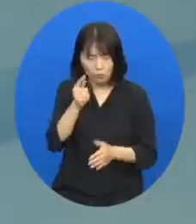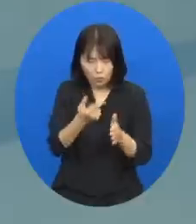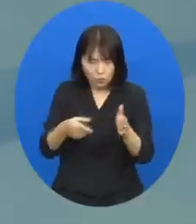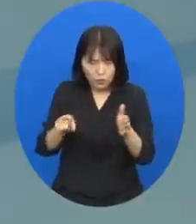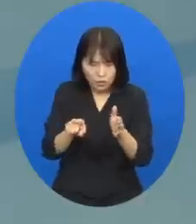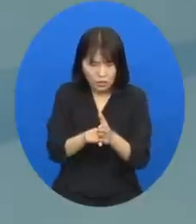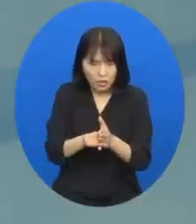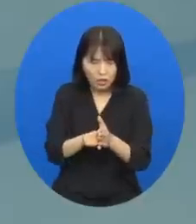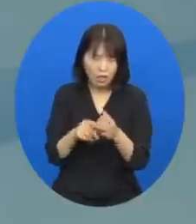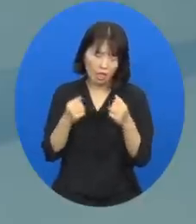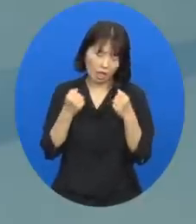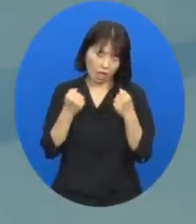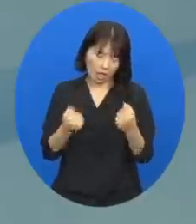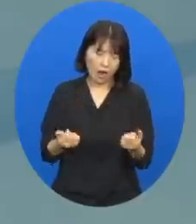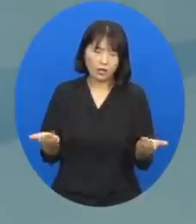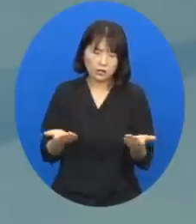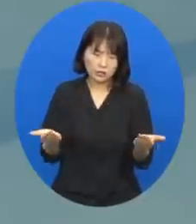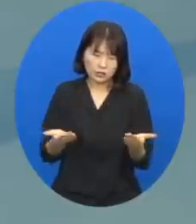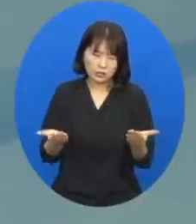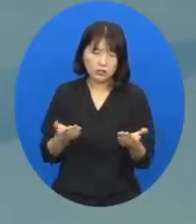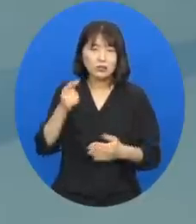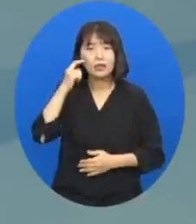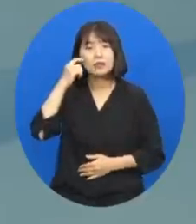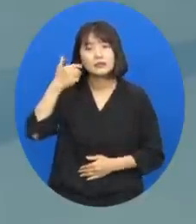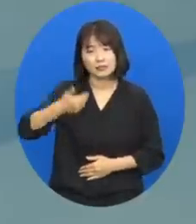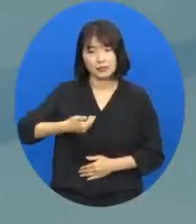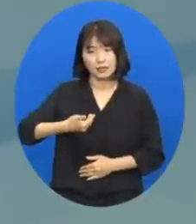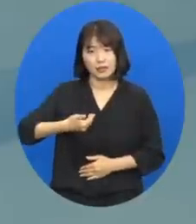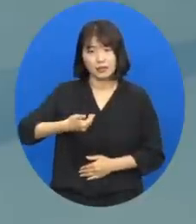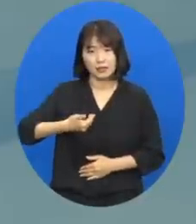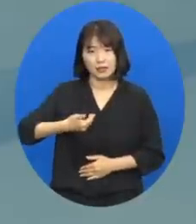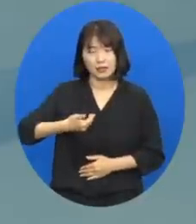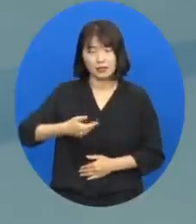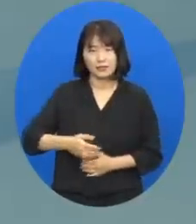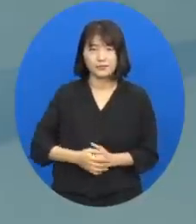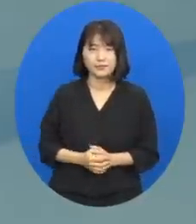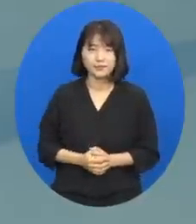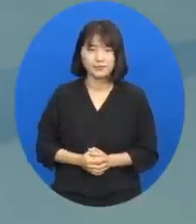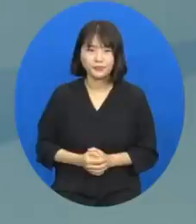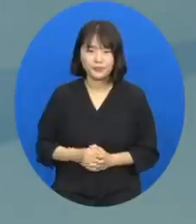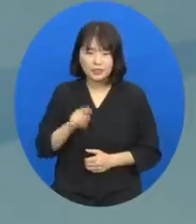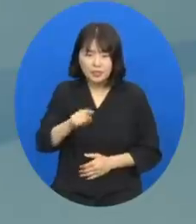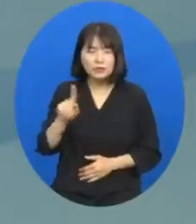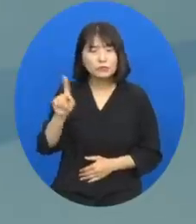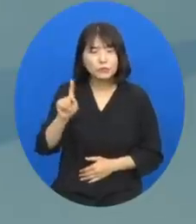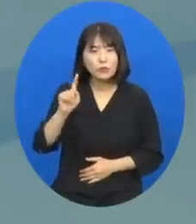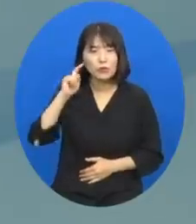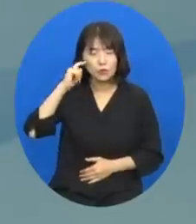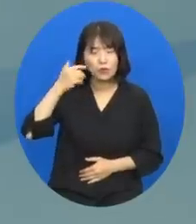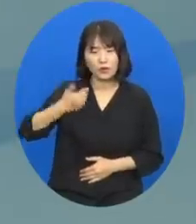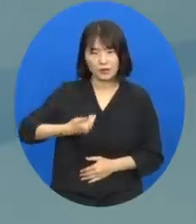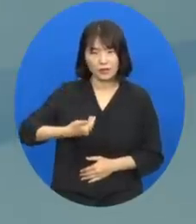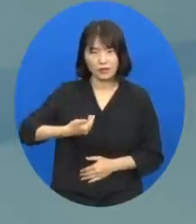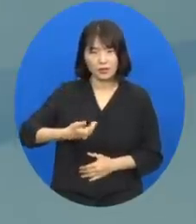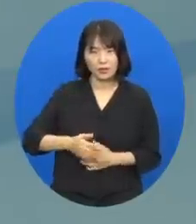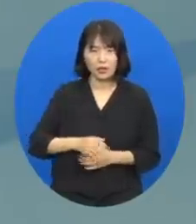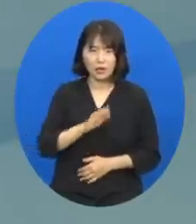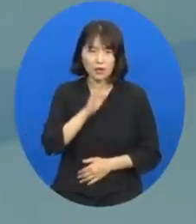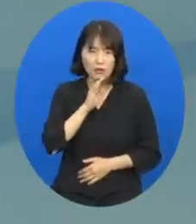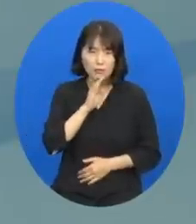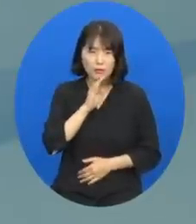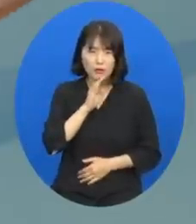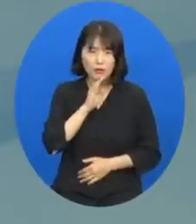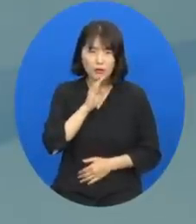일을 하고 있느냐 나로 하여금 그렇게 끌고 하는 것은 뭐냐 는 것이죠 정말 일이 중요하다면 내가 아닌